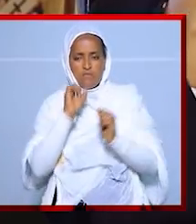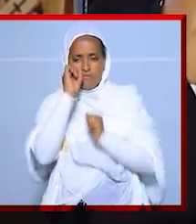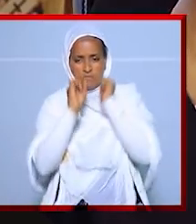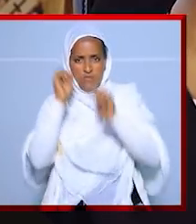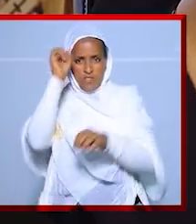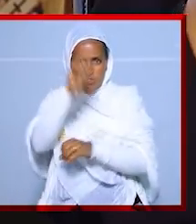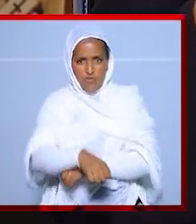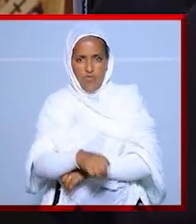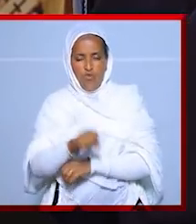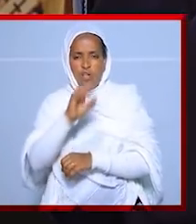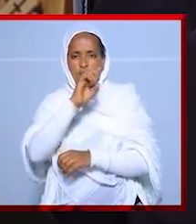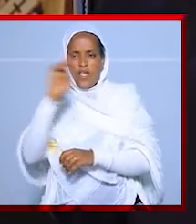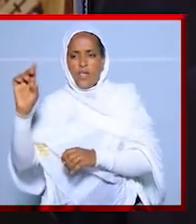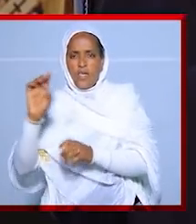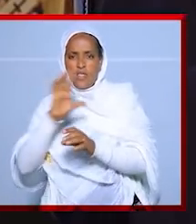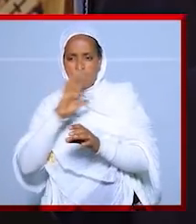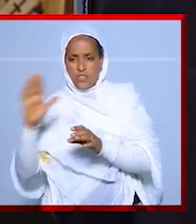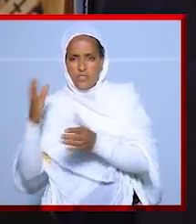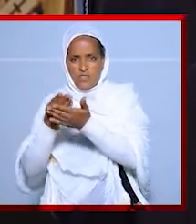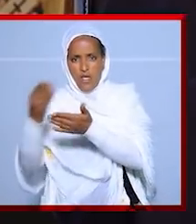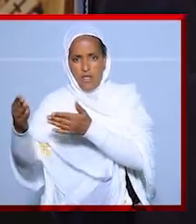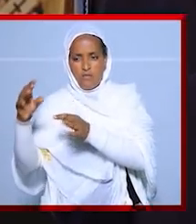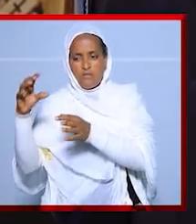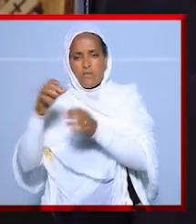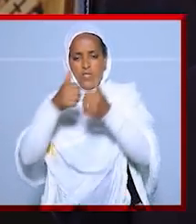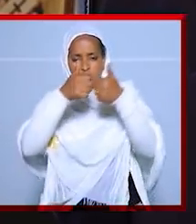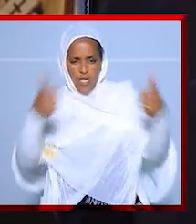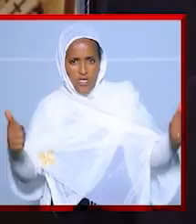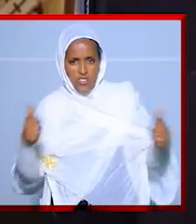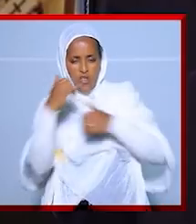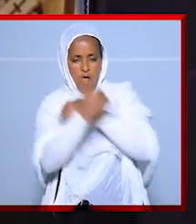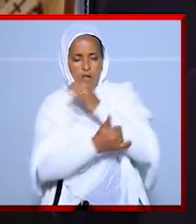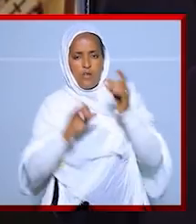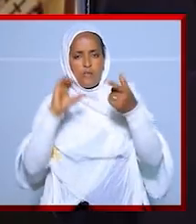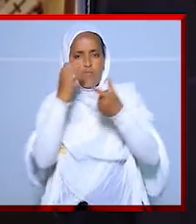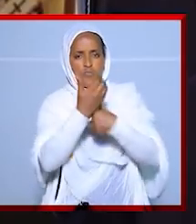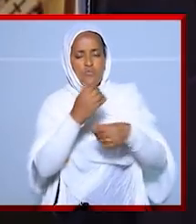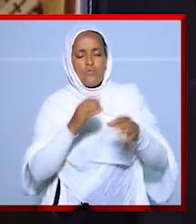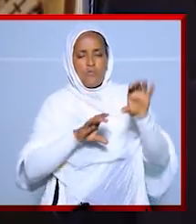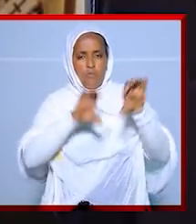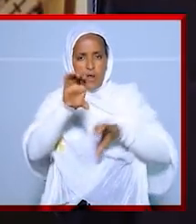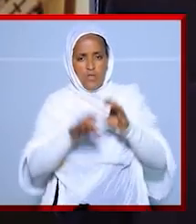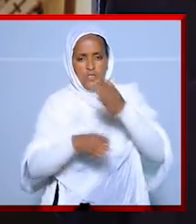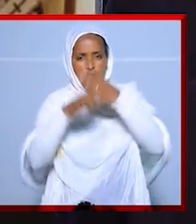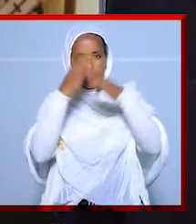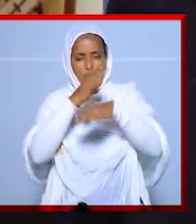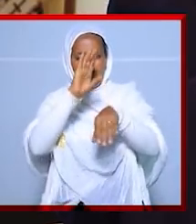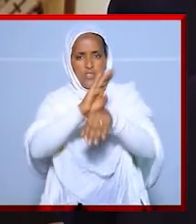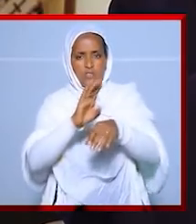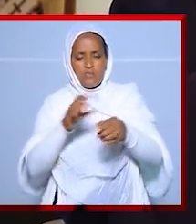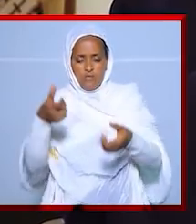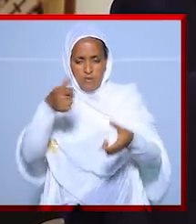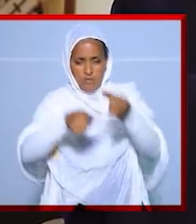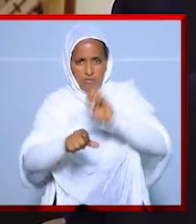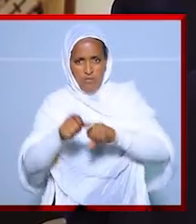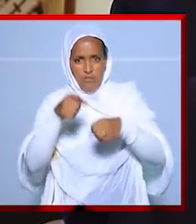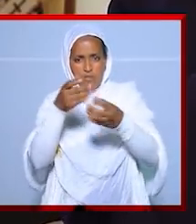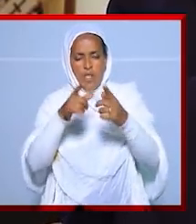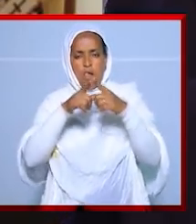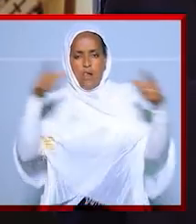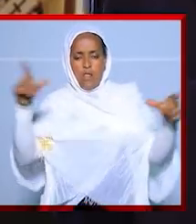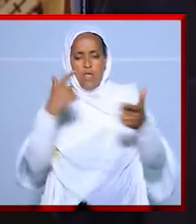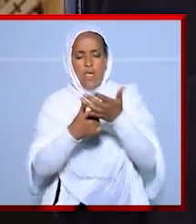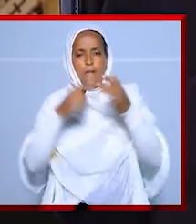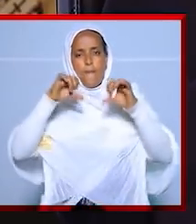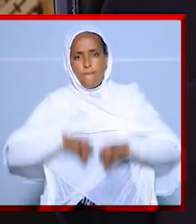ረድተው ከቅኝ ግዛት የተላቀቀች ሀገር እንድትሆን በማድረግ ደረጃ ቤተክርስቲያን ያበረከተችው አስተዋጽኦ ትልቅ